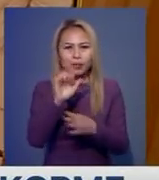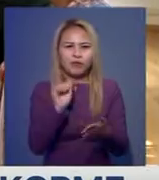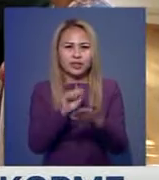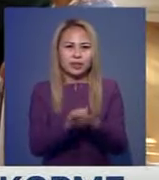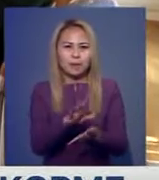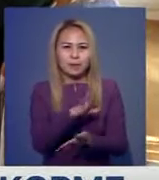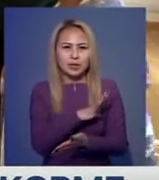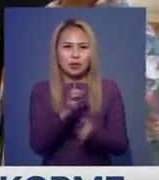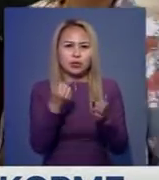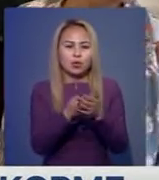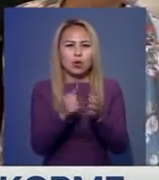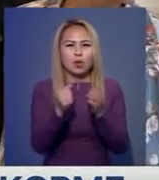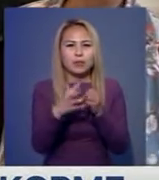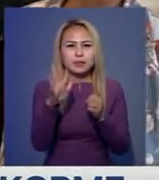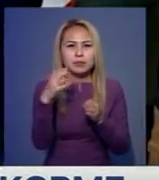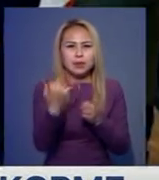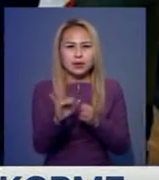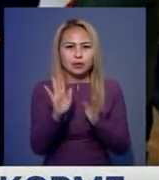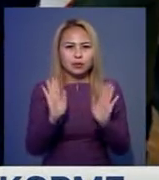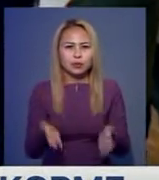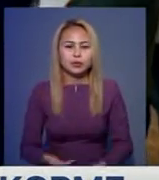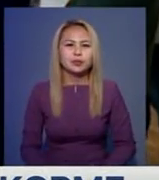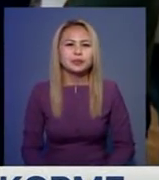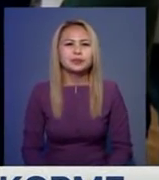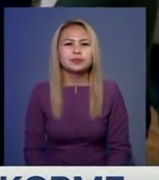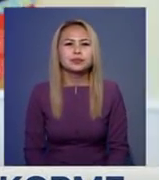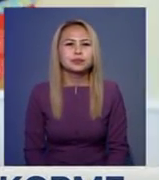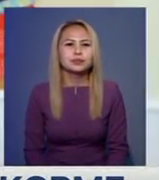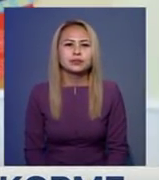қойылды. Фото көрме 15 мамырға дейін жалғасады.